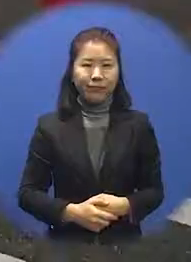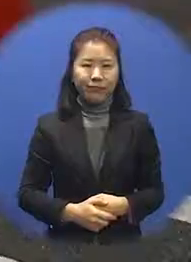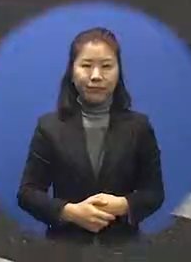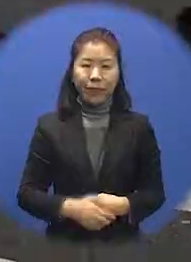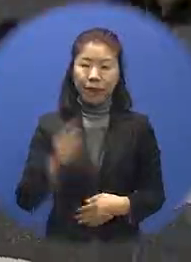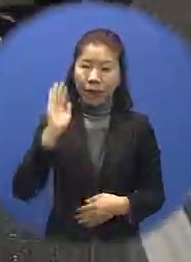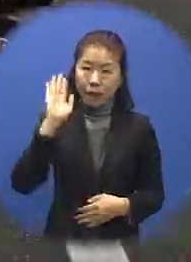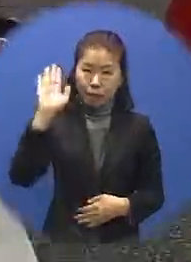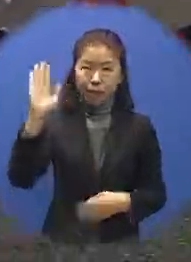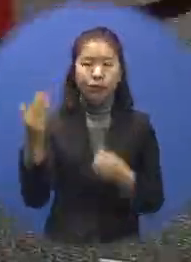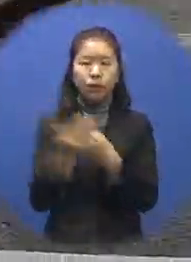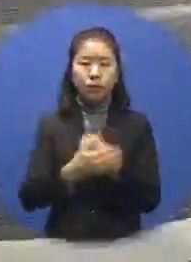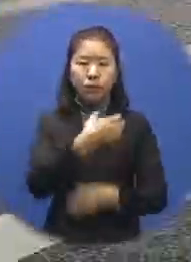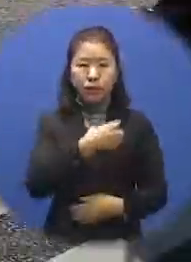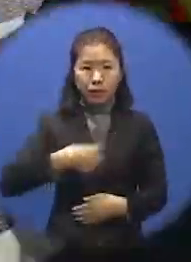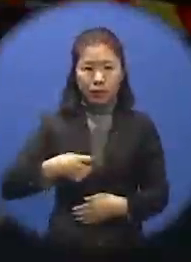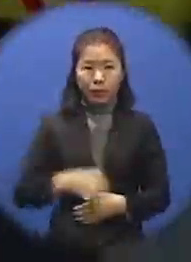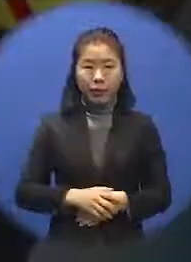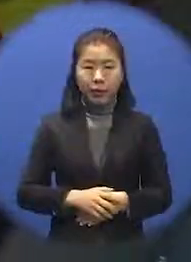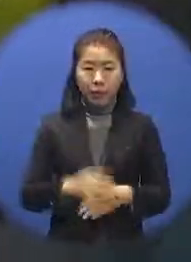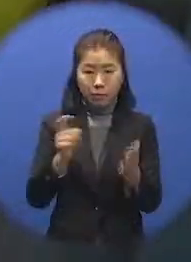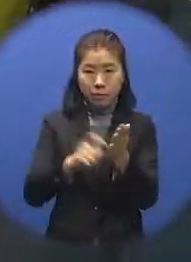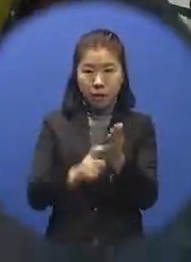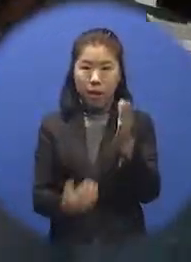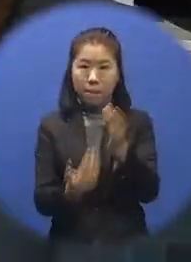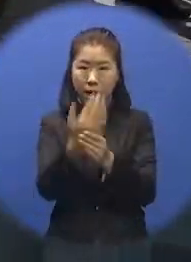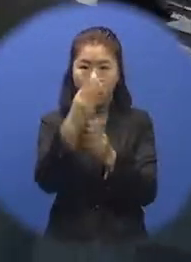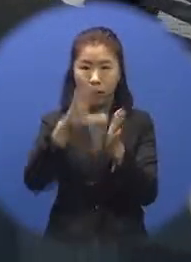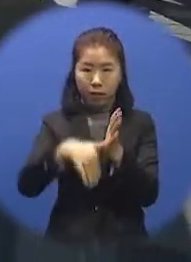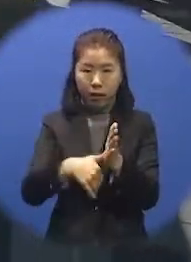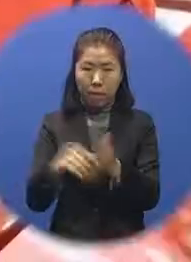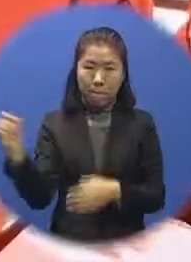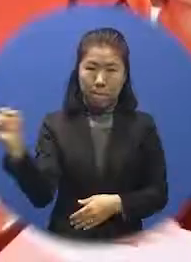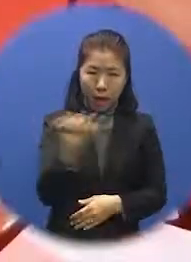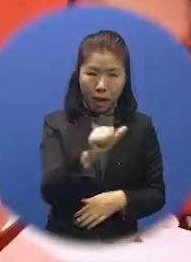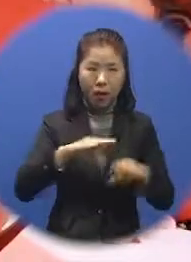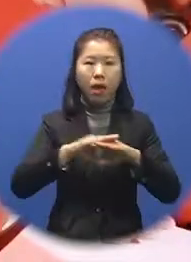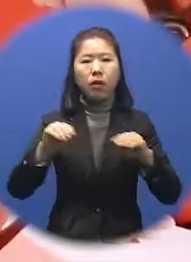앞으로 은평구는 재난 발생 시 신속히